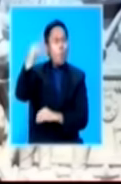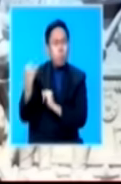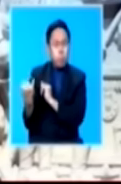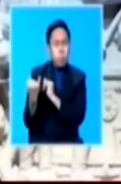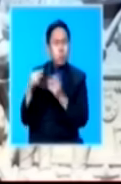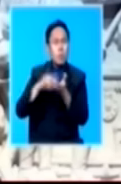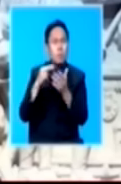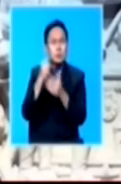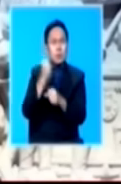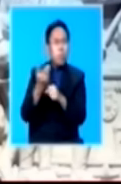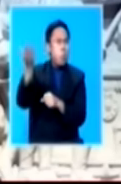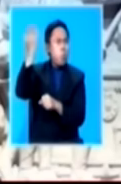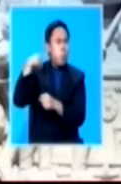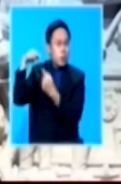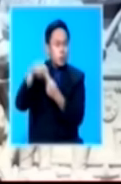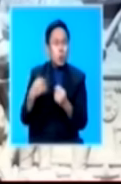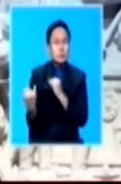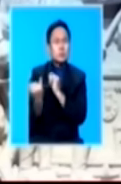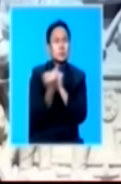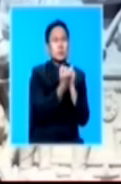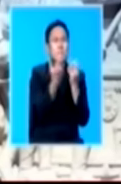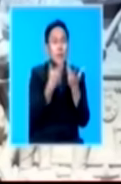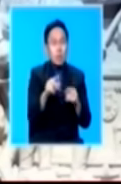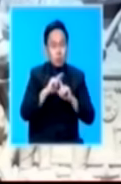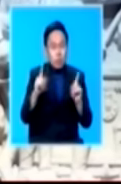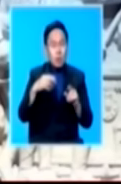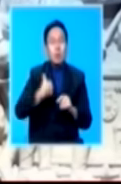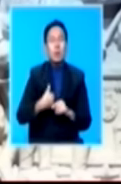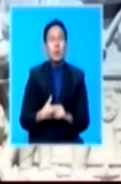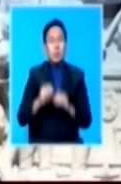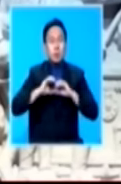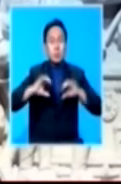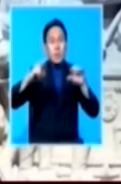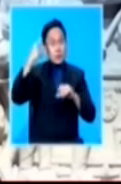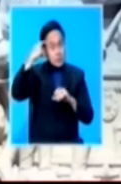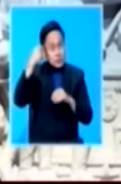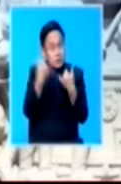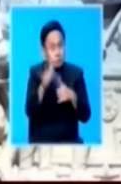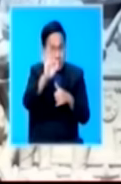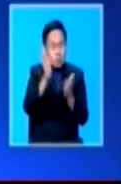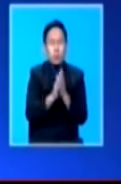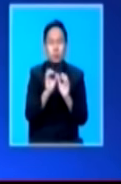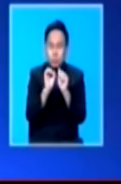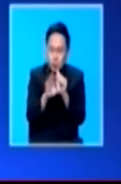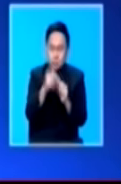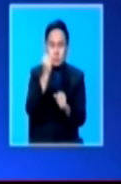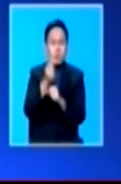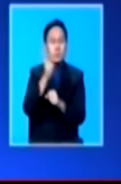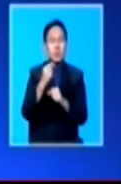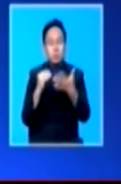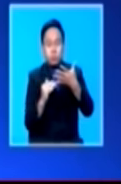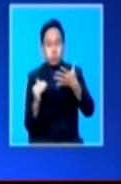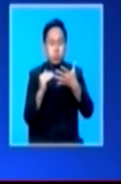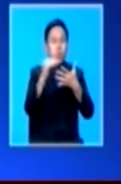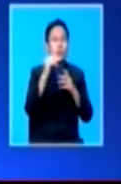ลงรายละเอียดทุกเรื่องนะครับไม่ได้คิดเพื่อจะทำให้ทุกอย่างมันผ่านพ้นไปง่ายๆนะครับไม่ใช่เพราะนั้นภาครัฐก็